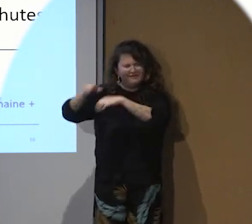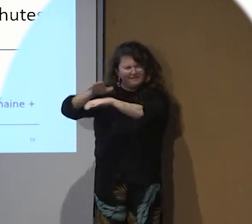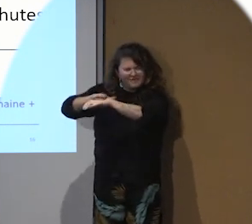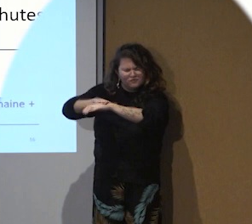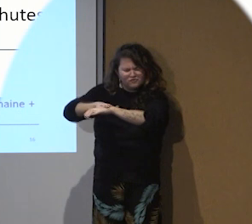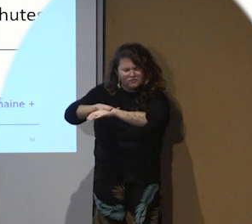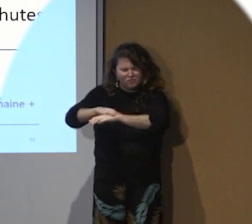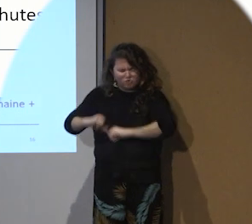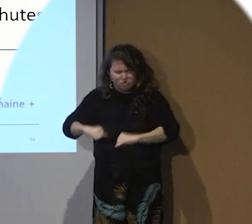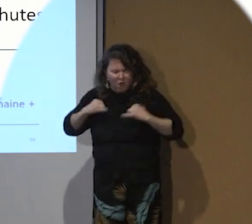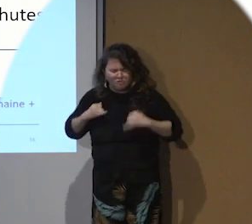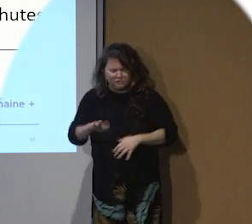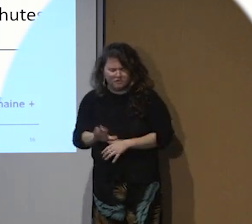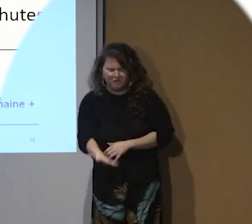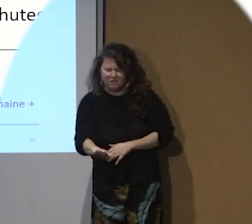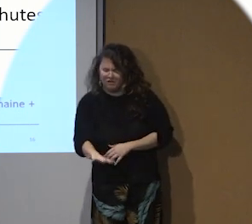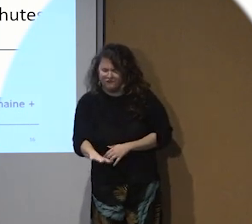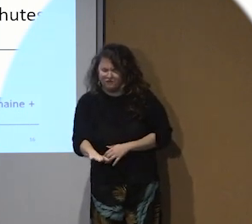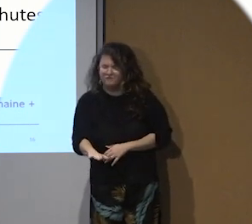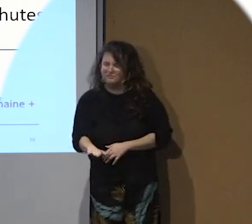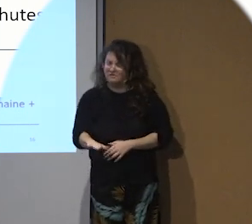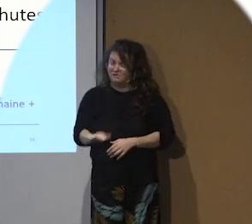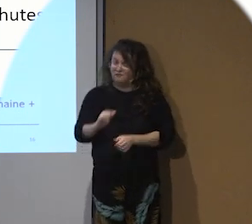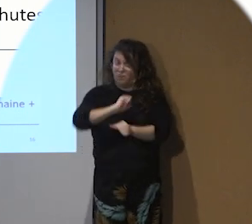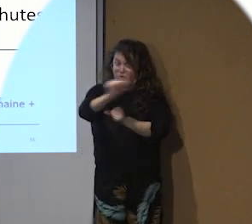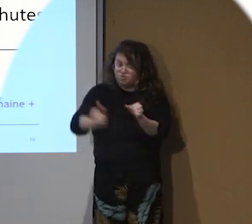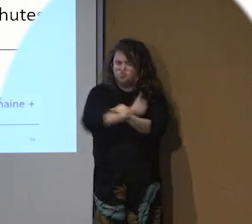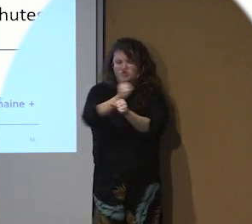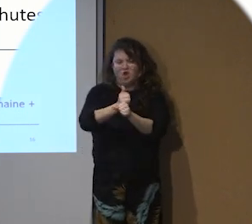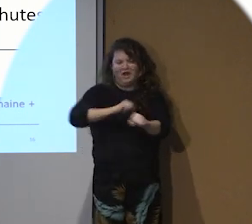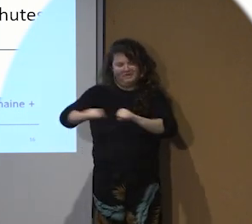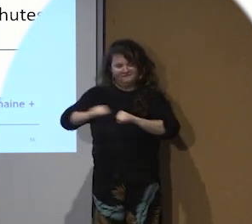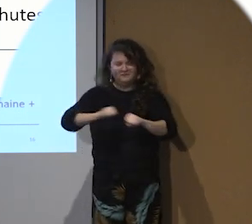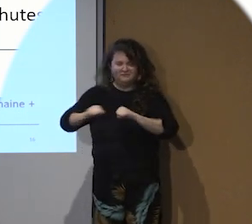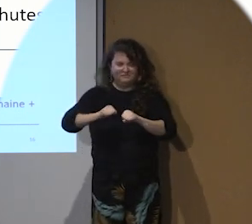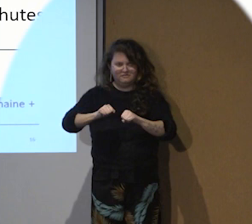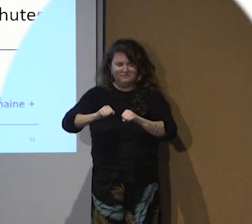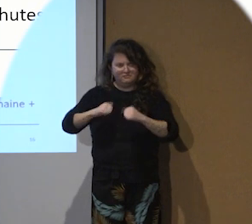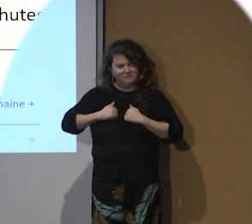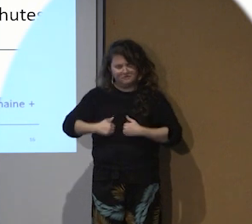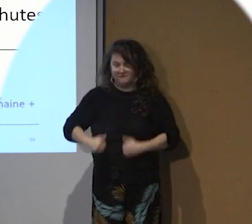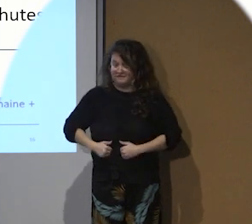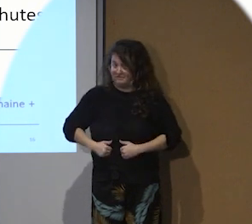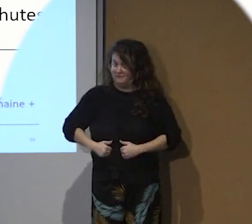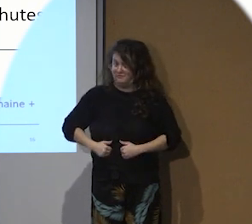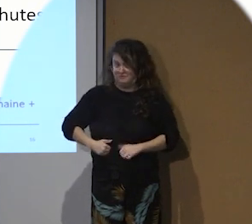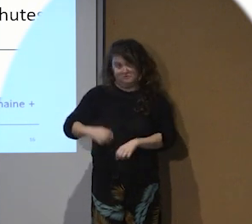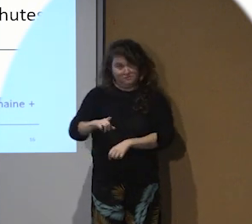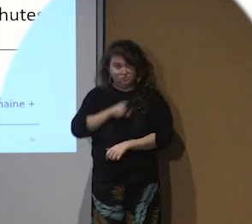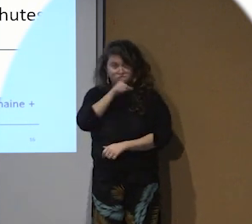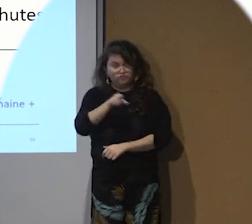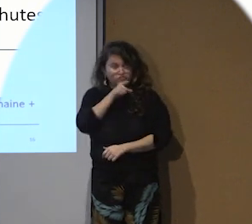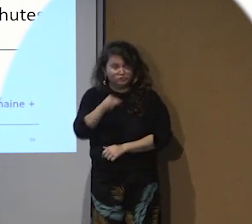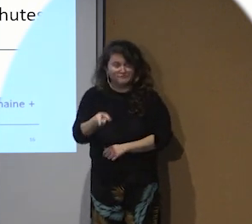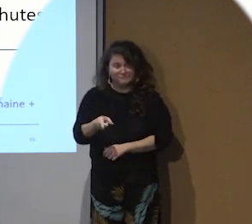les recommandations sont 1 heure d'activité physique par jour, y compris dans l'activité physique, par exemple,